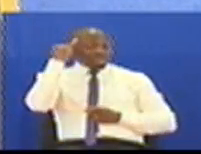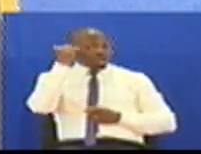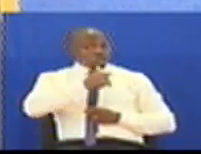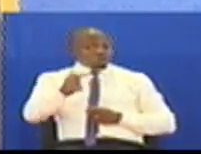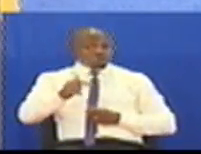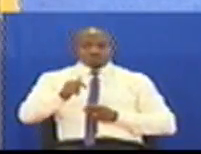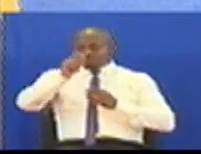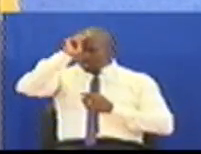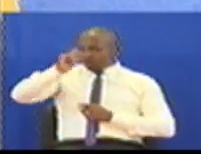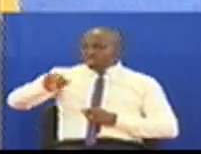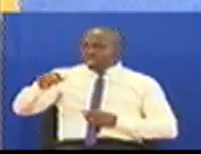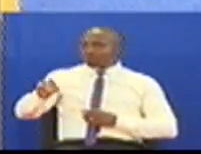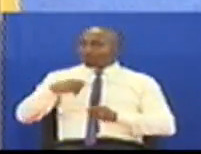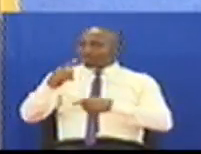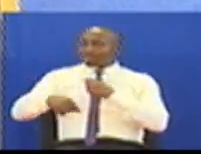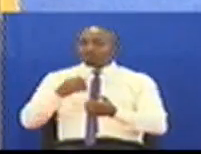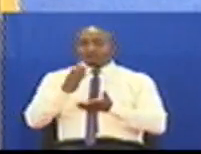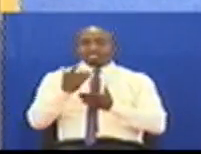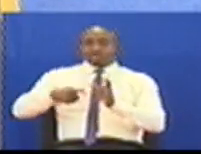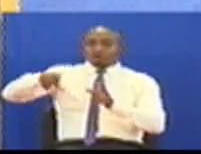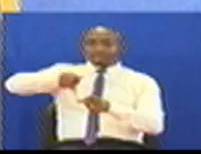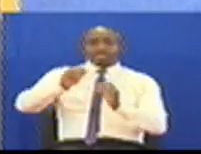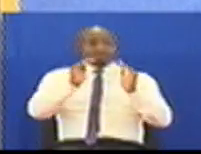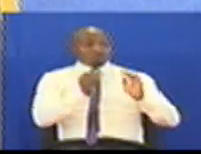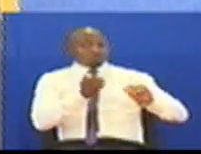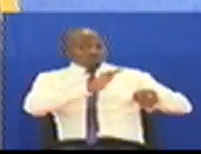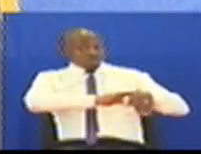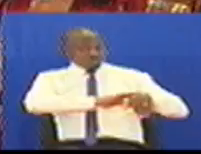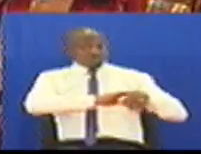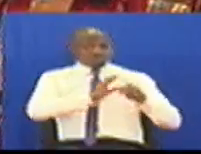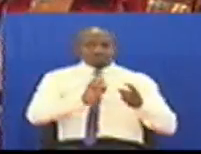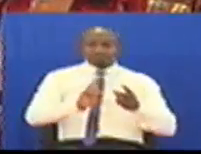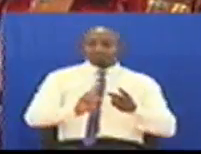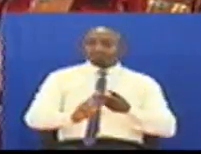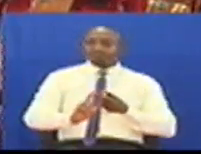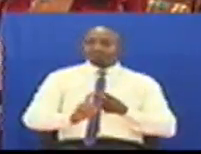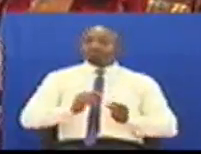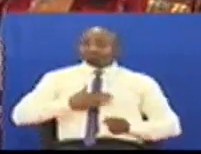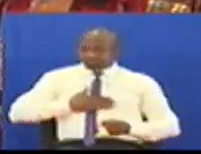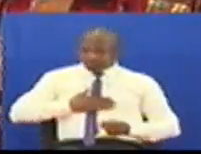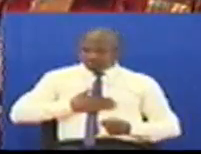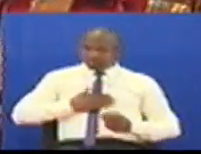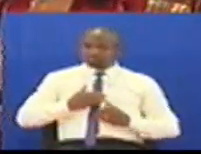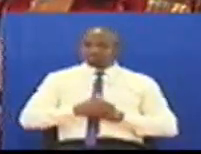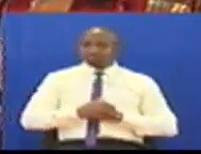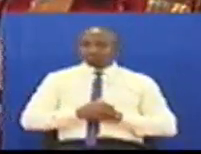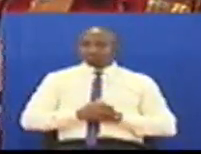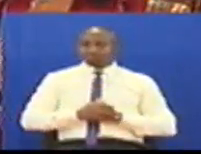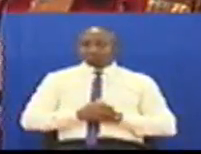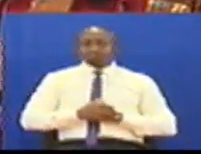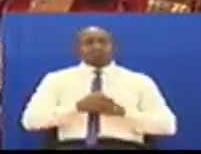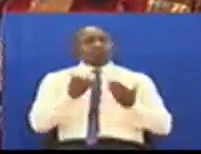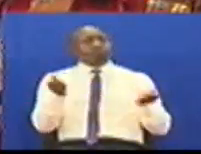endelee kuhakikisha kwamba wanaongeza vyumba kwa kasi na wapange fedha nyingi kwa ajili ya kuongeza vyumba vya darasa. Asante.